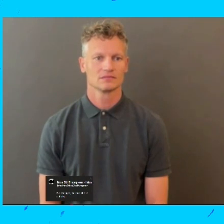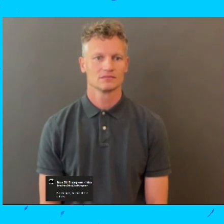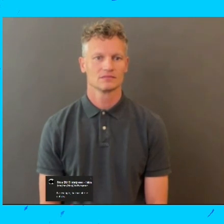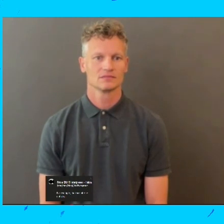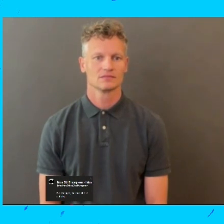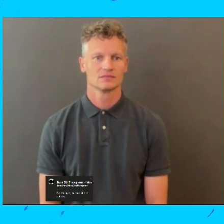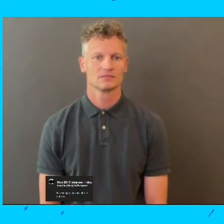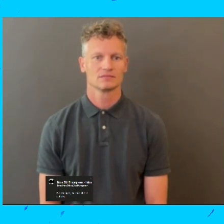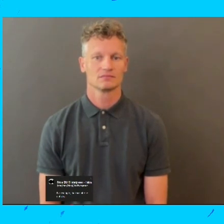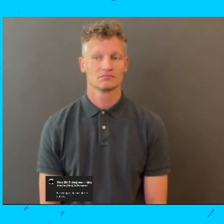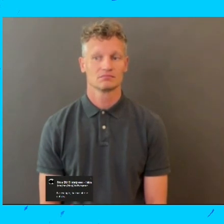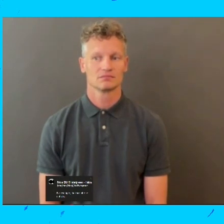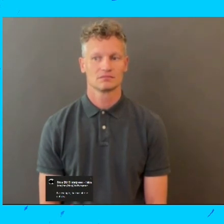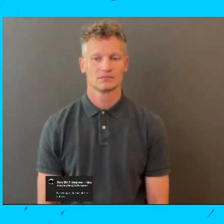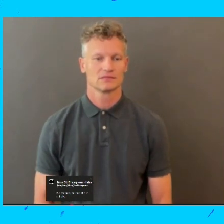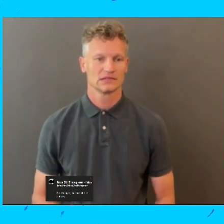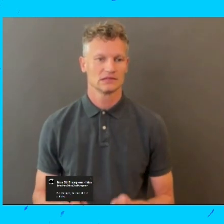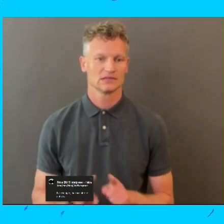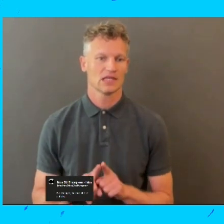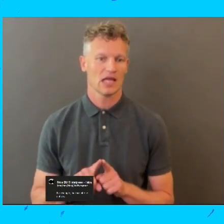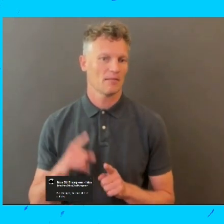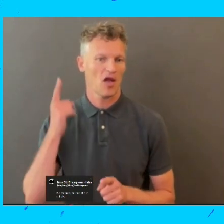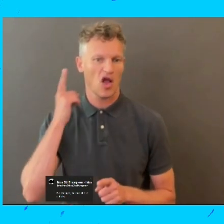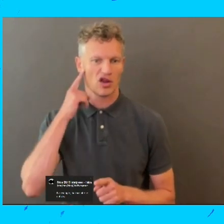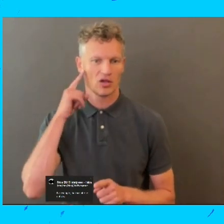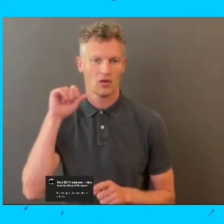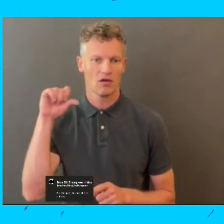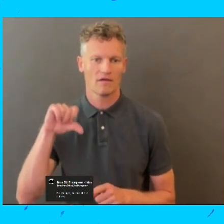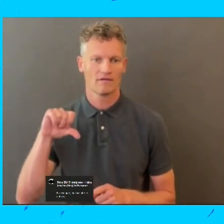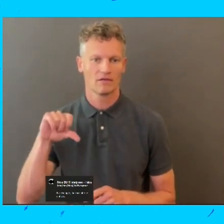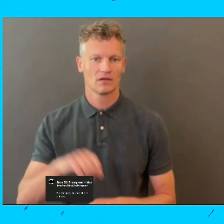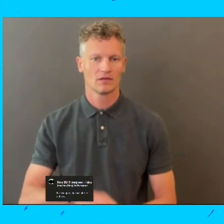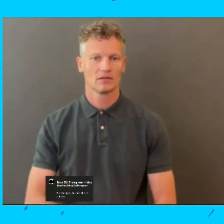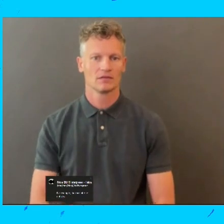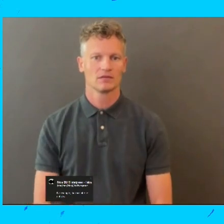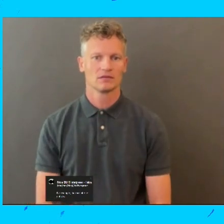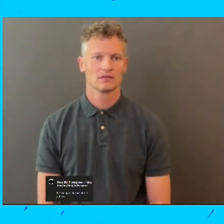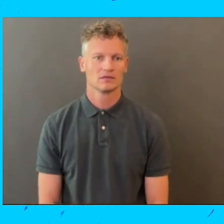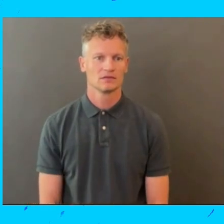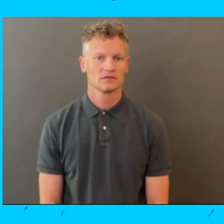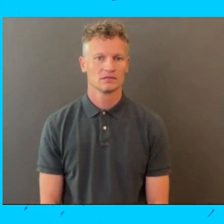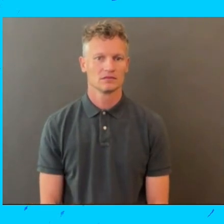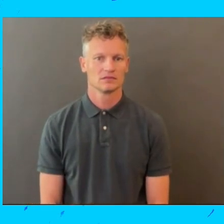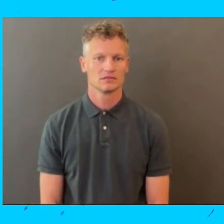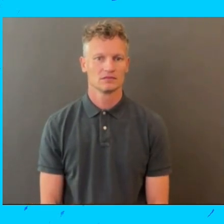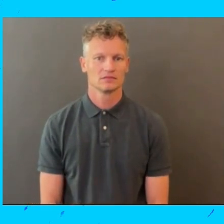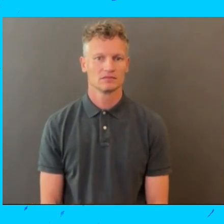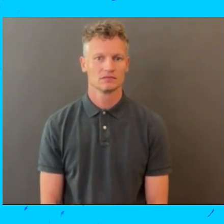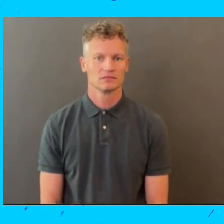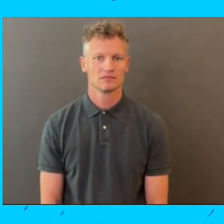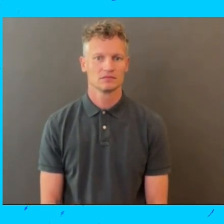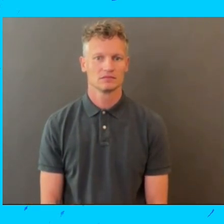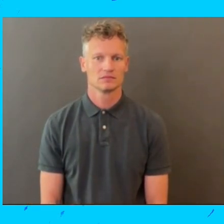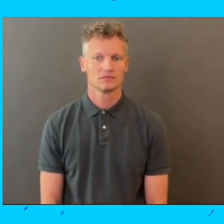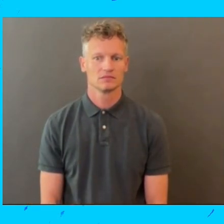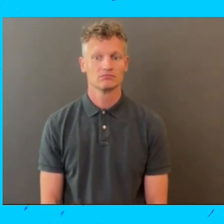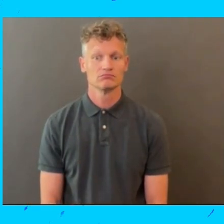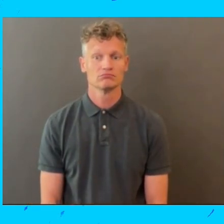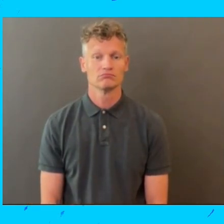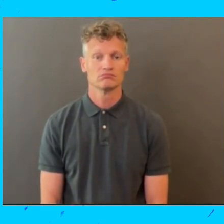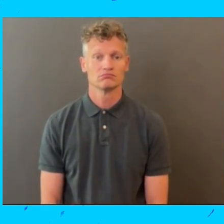should be invested for a better world for tomorrow. Thank you. और मेरे गांव में कंप्यूटर क्लास नहीं है, वही